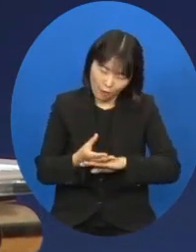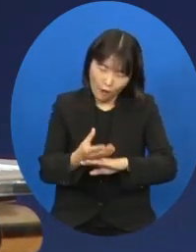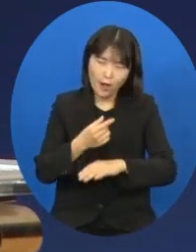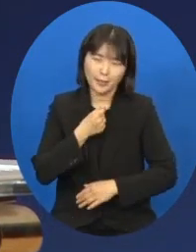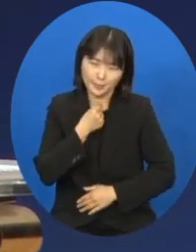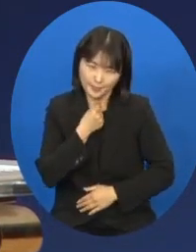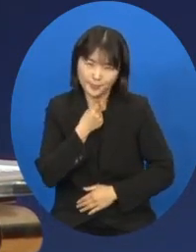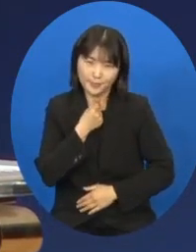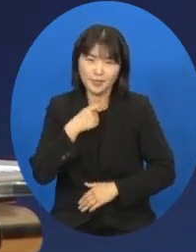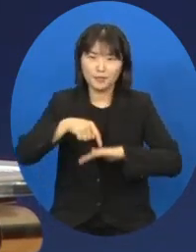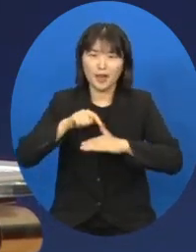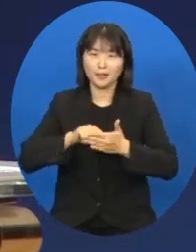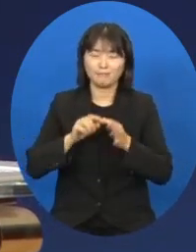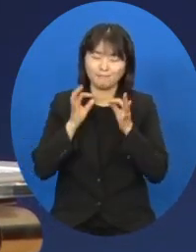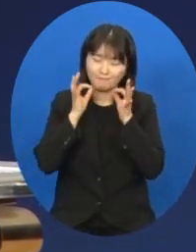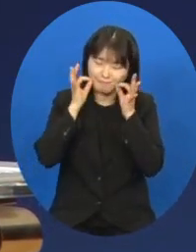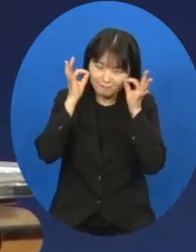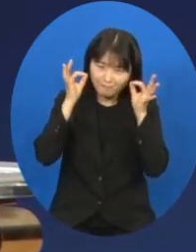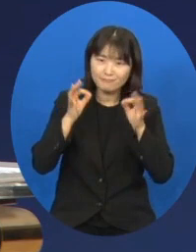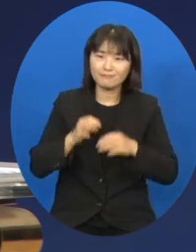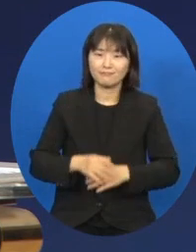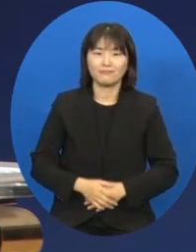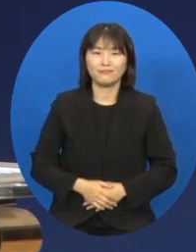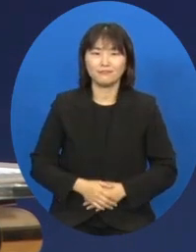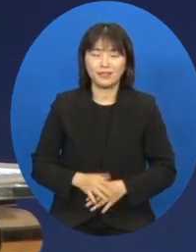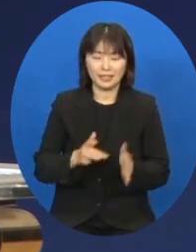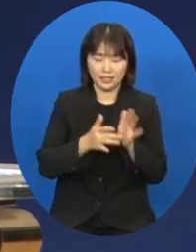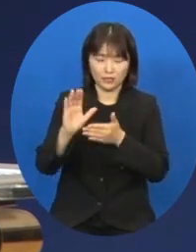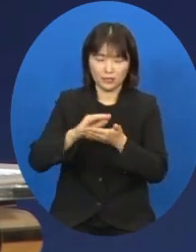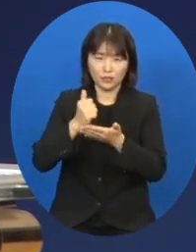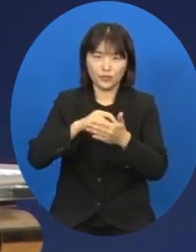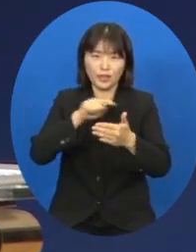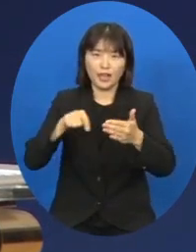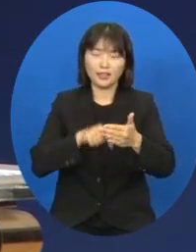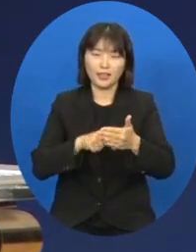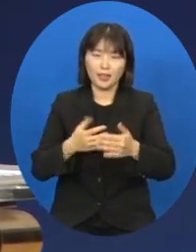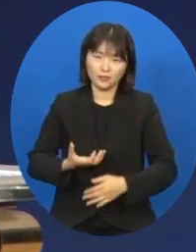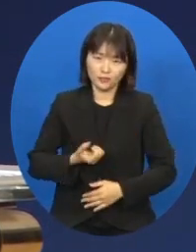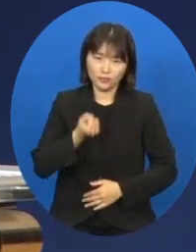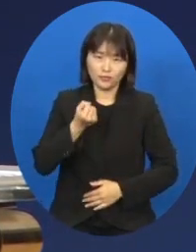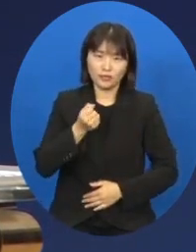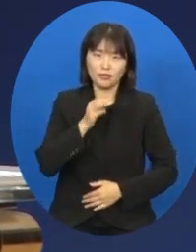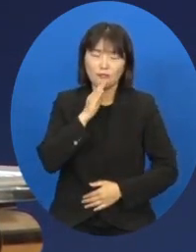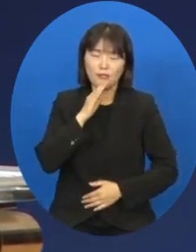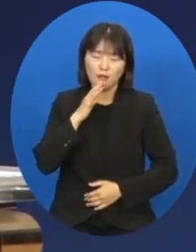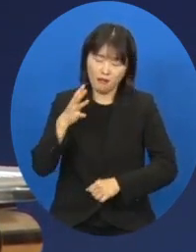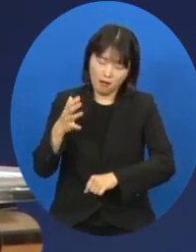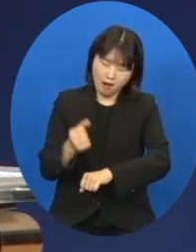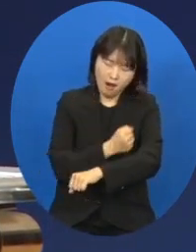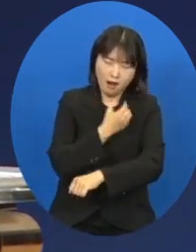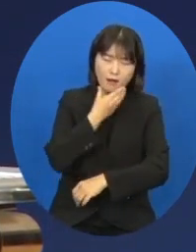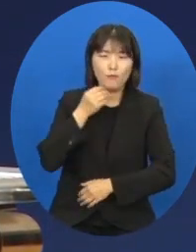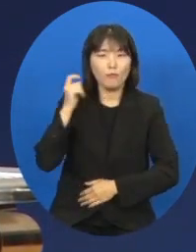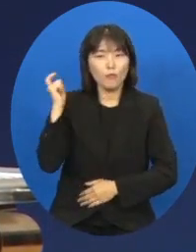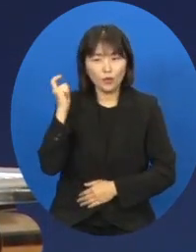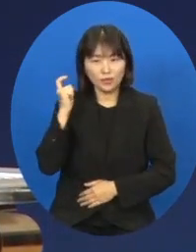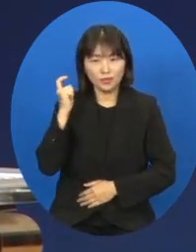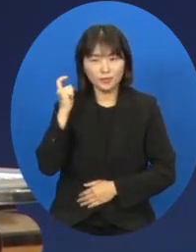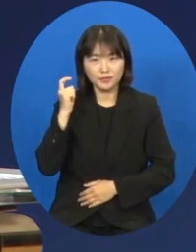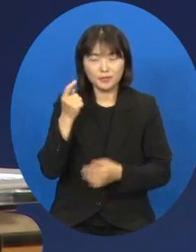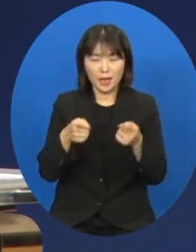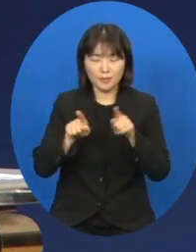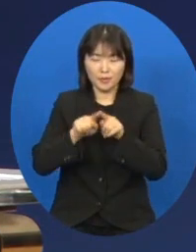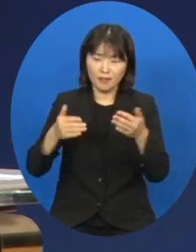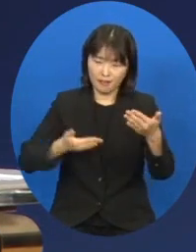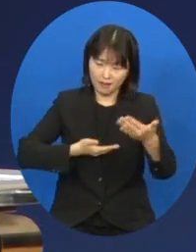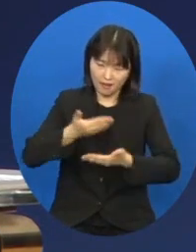되겠다. 그런 마음이 간절합니다. 우리가 예수 그리스도 안에서 누리는 정말 말할 수 없는 복음을 함께